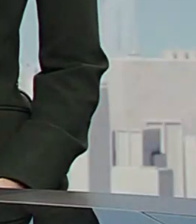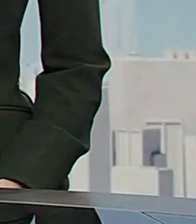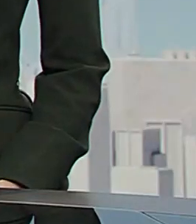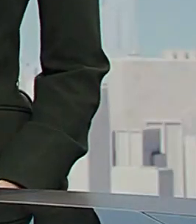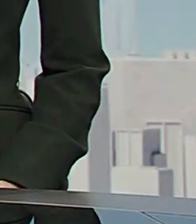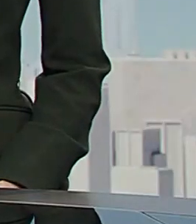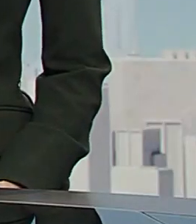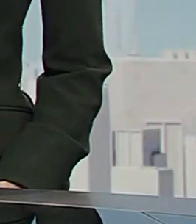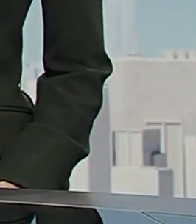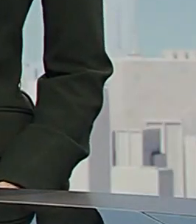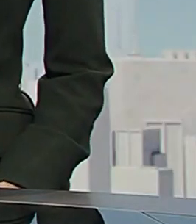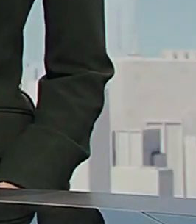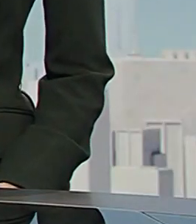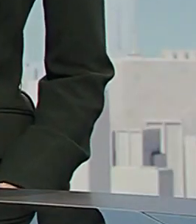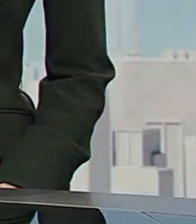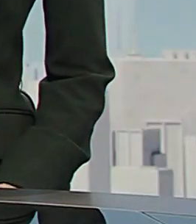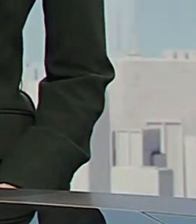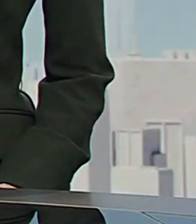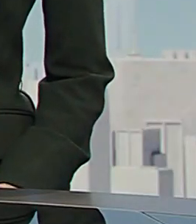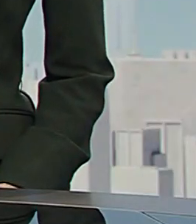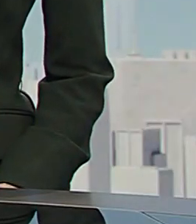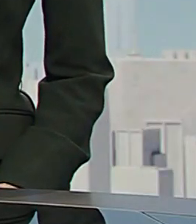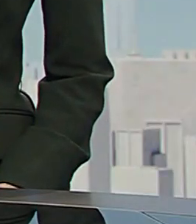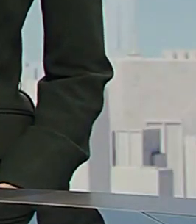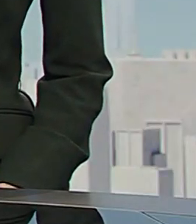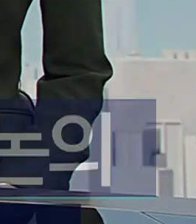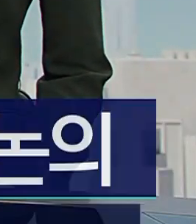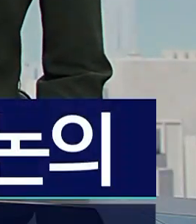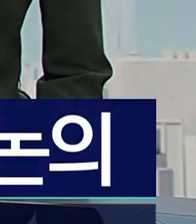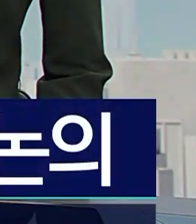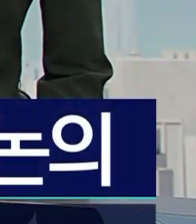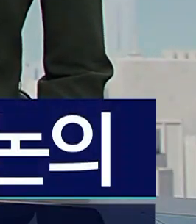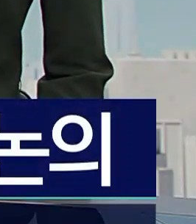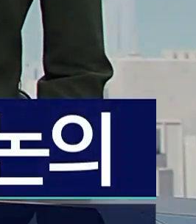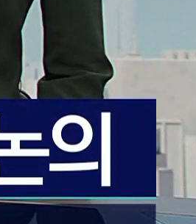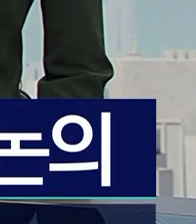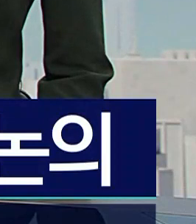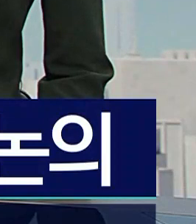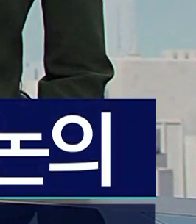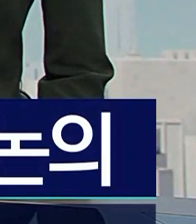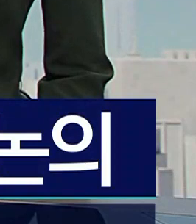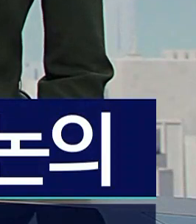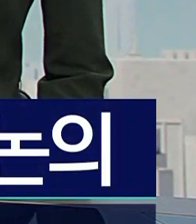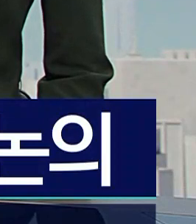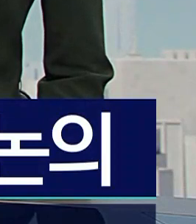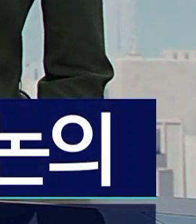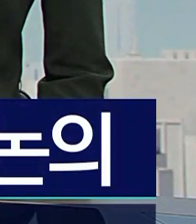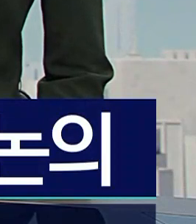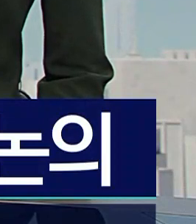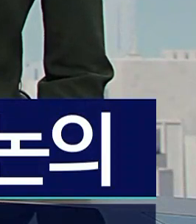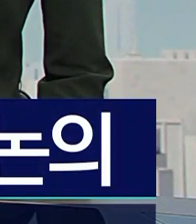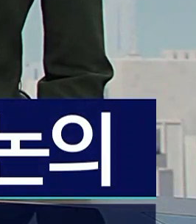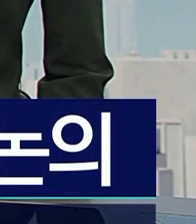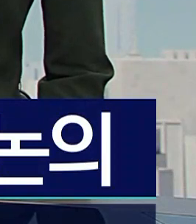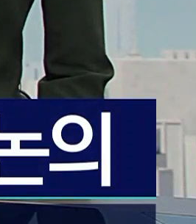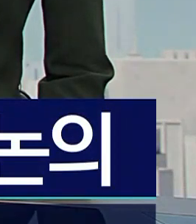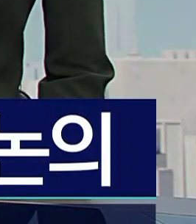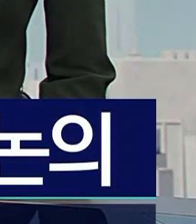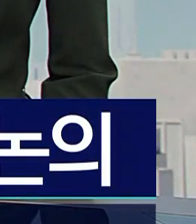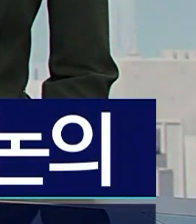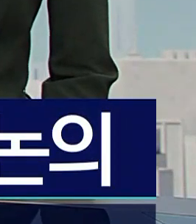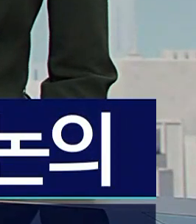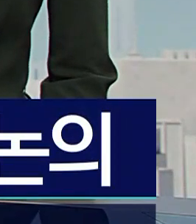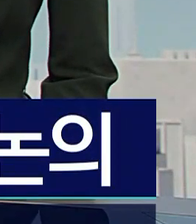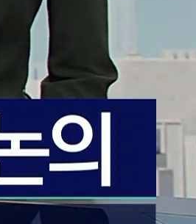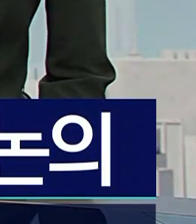안녕하십니까. 12시 뉴스입니다. 어제 후쿠시마 원전 오염수 현장 시찰 관련 2차 회의가 열렸지만 구체적인 성과 없이 끝났습니다.